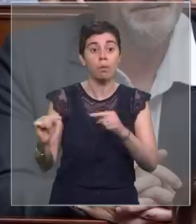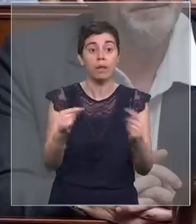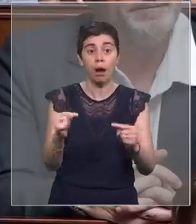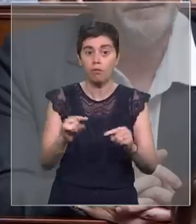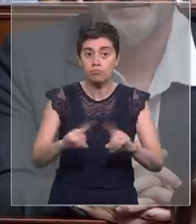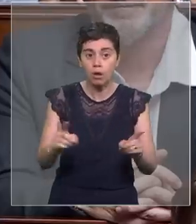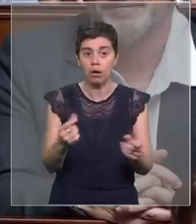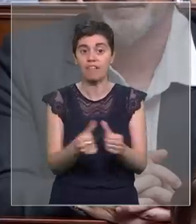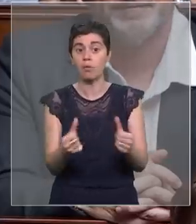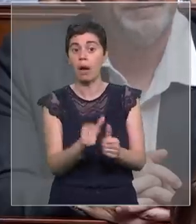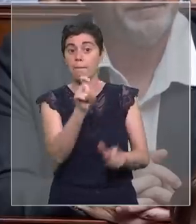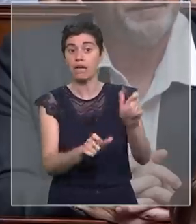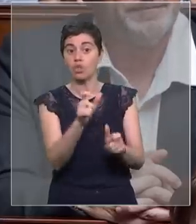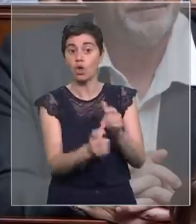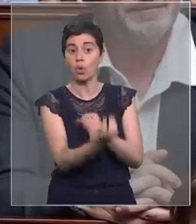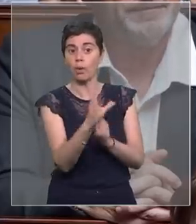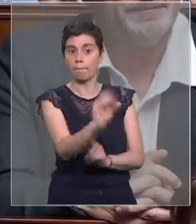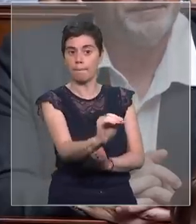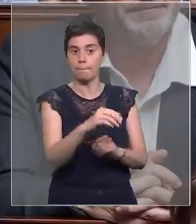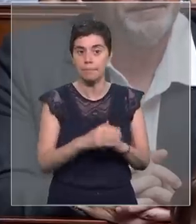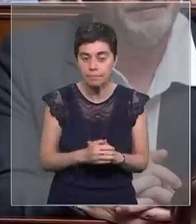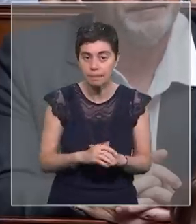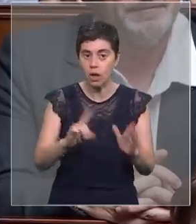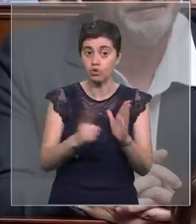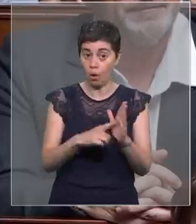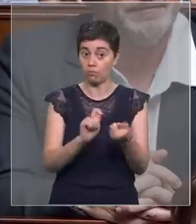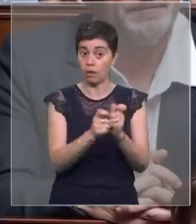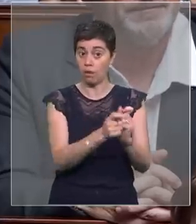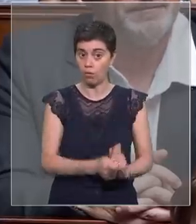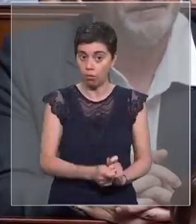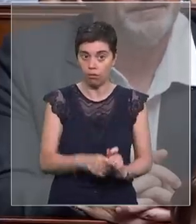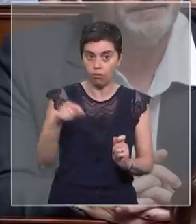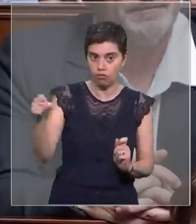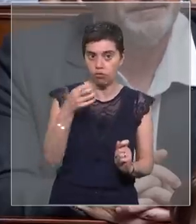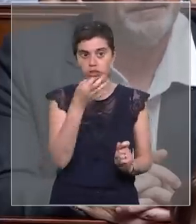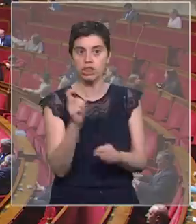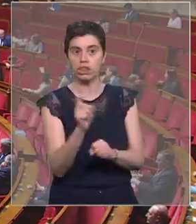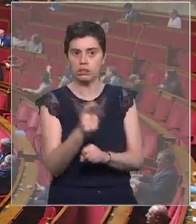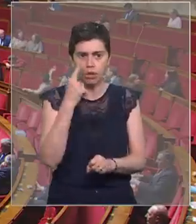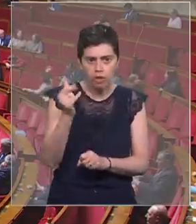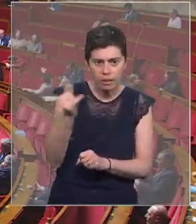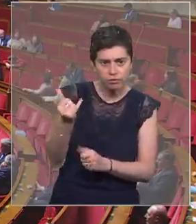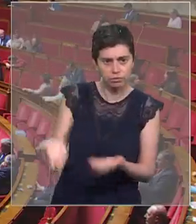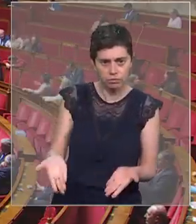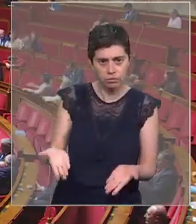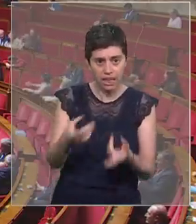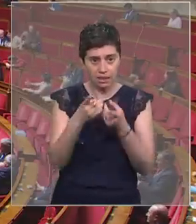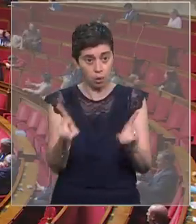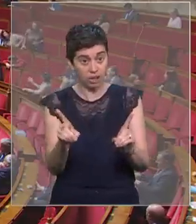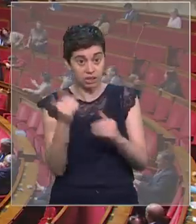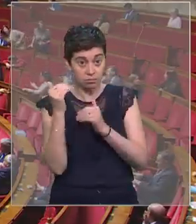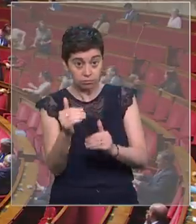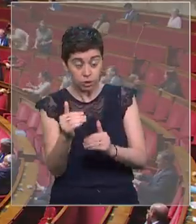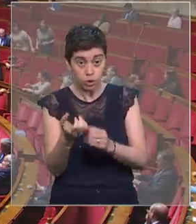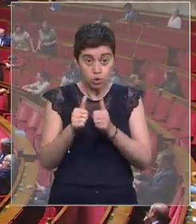en muselant l'opposition. Vous remettez en cause le droit d'amendement des députés du jamais vu dans l'histoire. Vous vous dites garant de la démocratie, mais qui